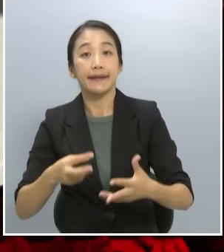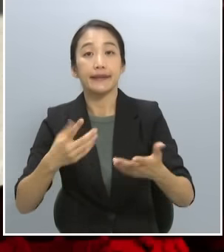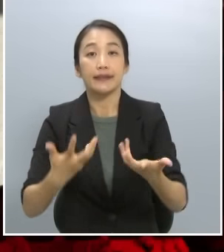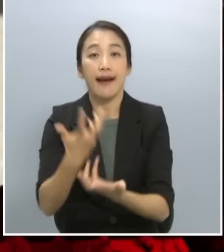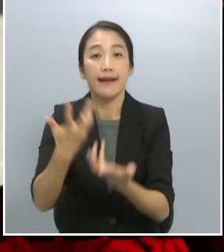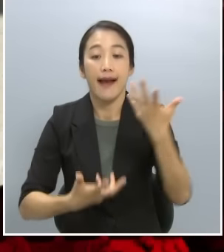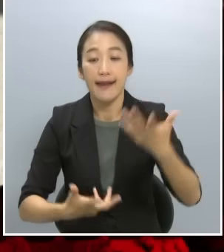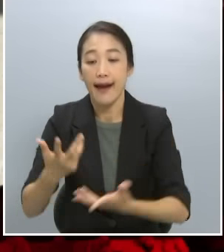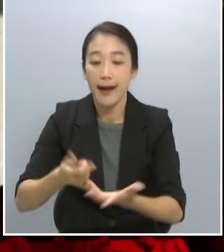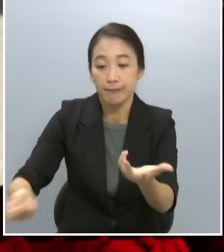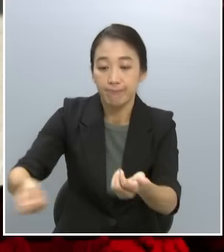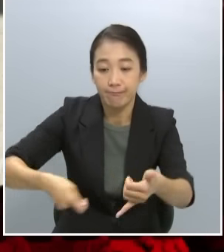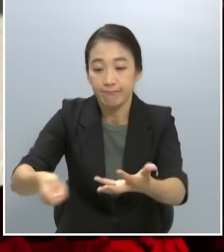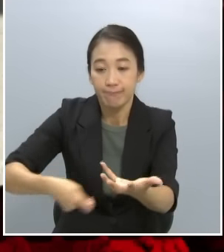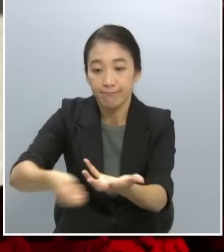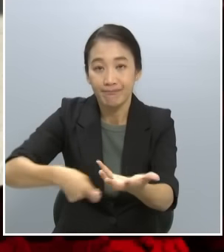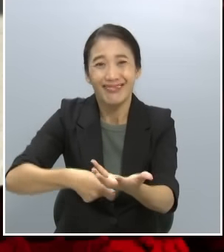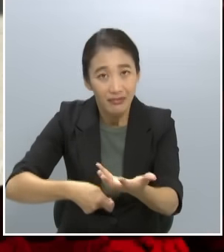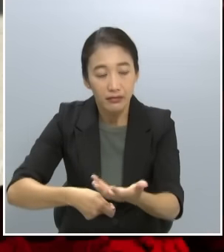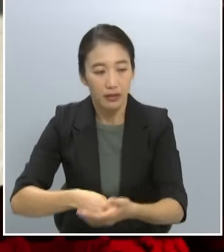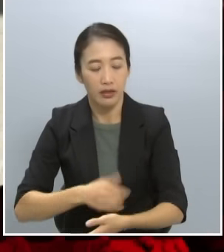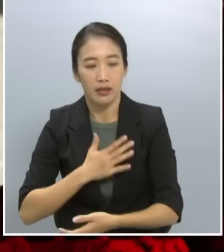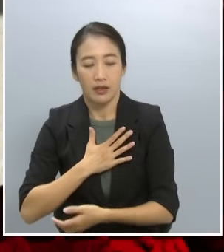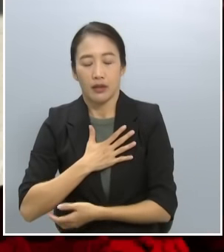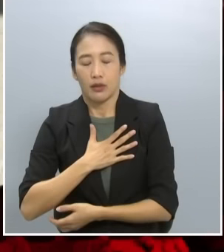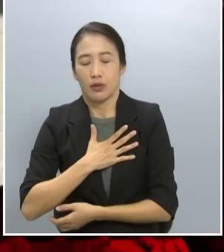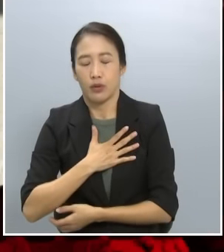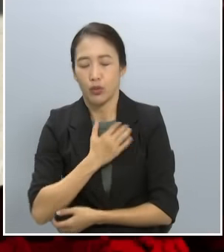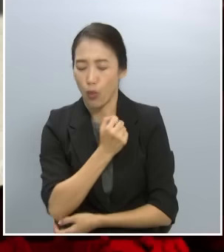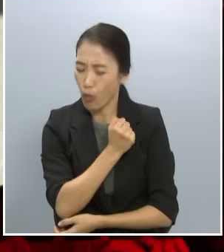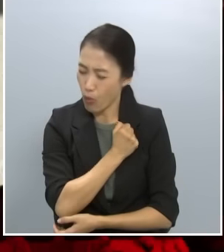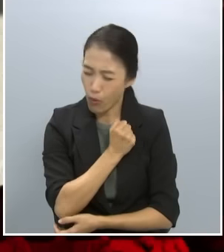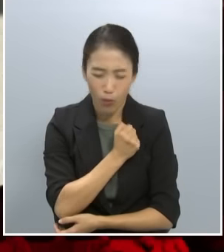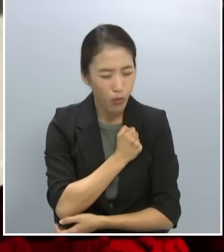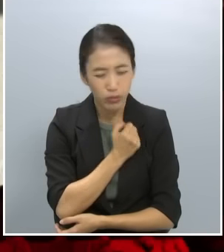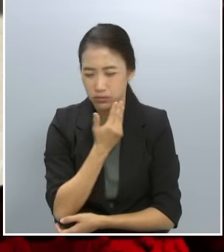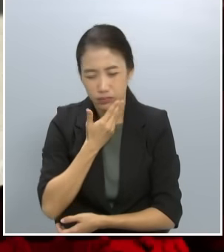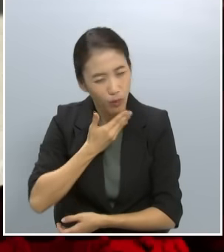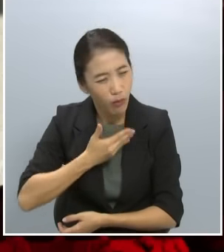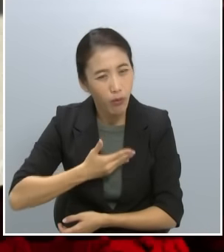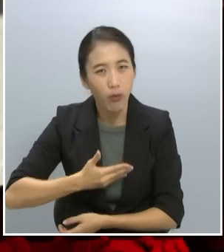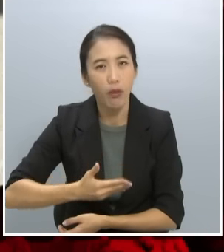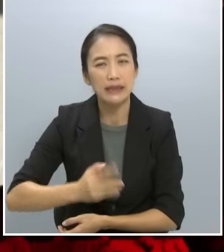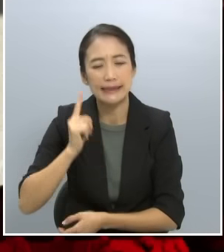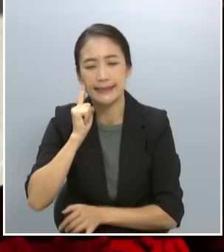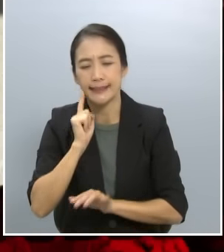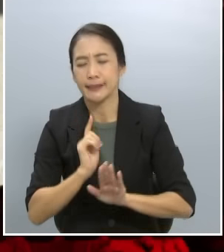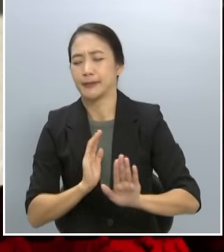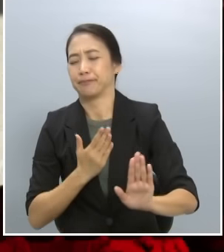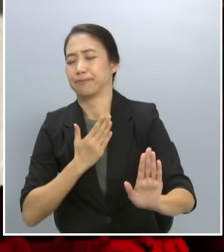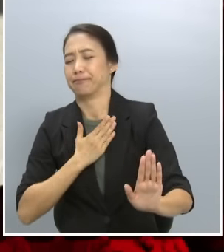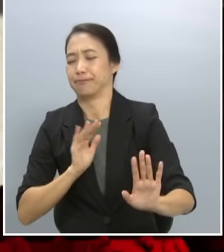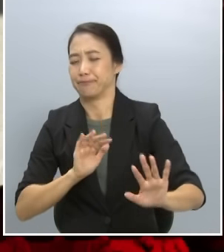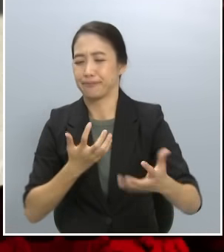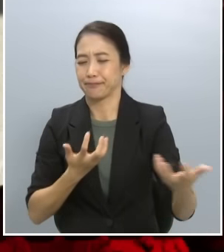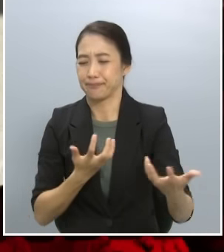ะฮะก็มองและพยายามข่มใจตลอดว่าอ่ะไม่เป็นไรต่างคนต่างอยู่ต่างคนต่างอยู่ก็แล้วการคิดอย่างนี้แต่ปรากฏช่วง2ปีที่ผ่